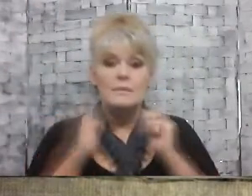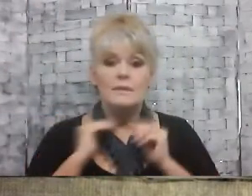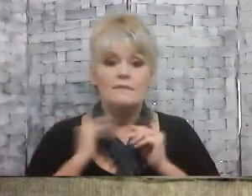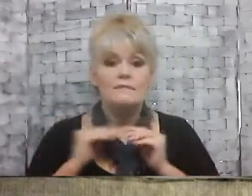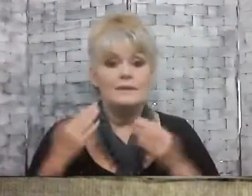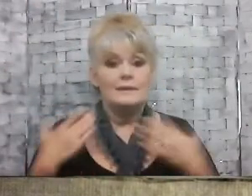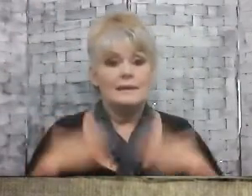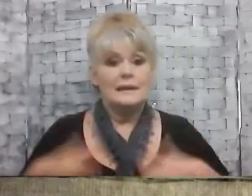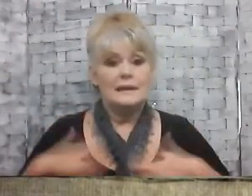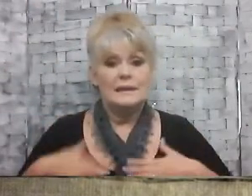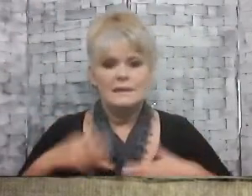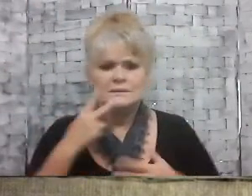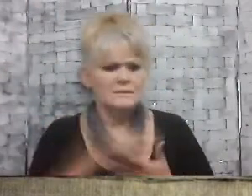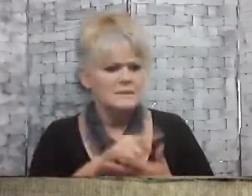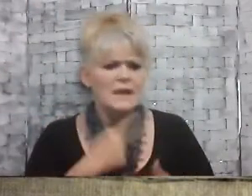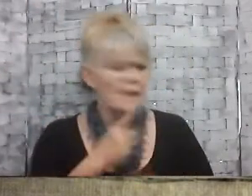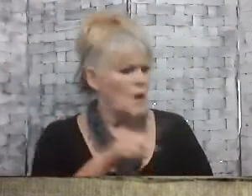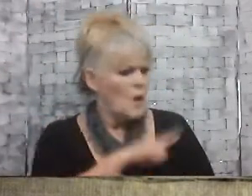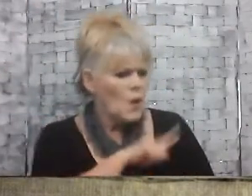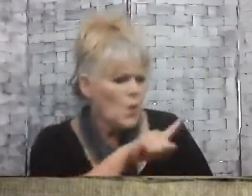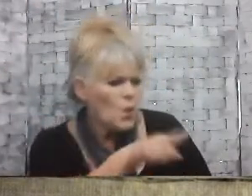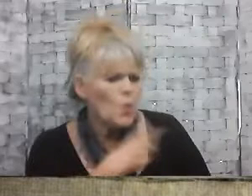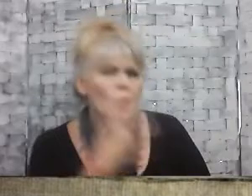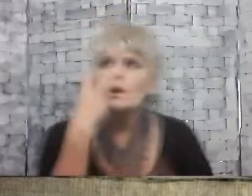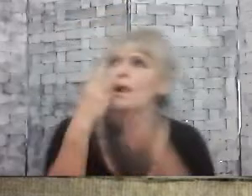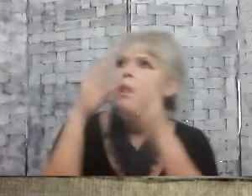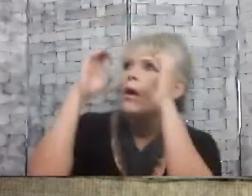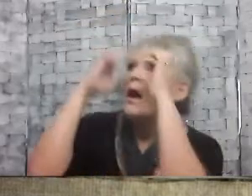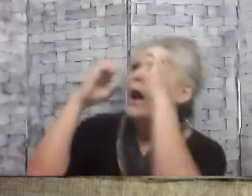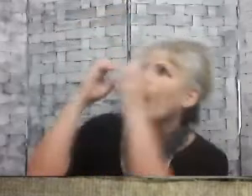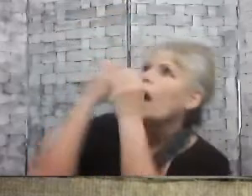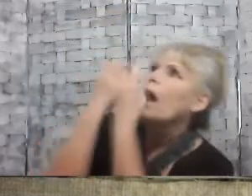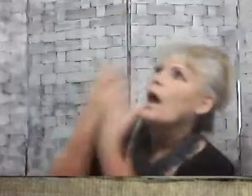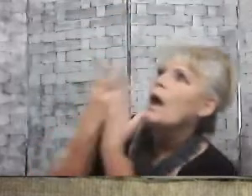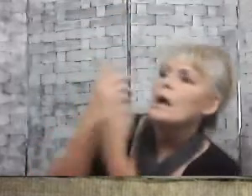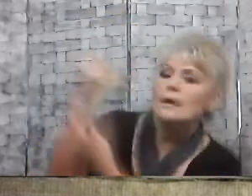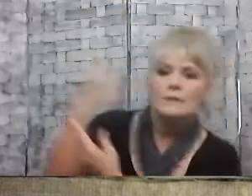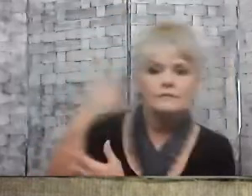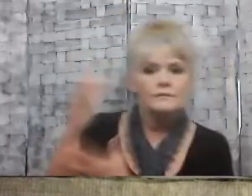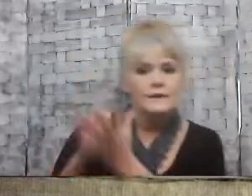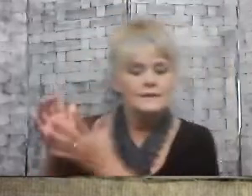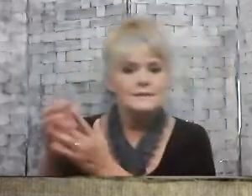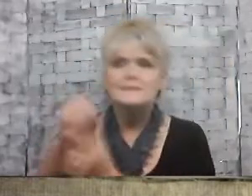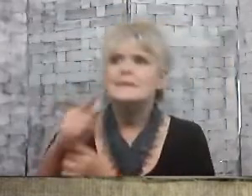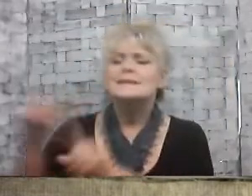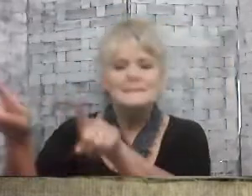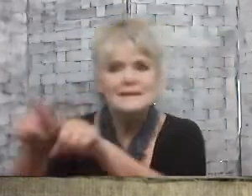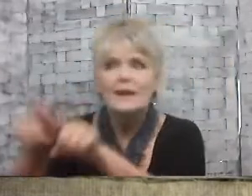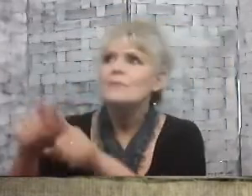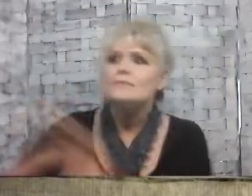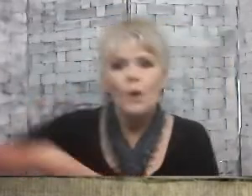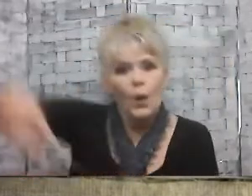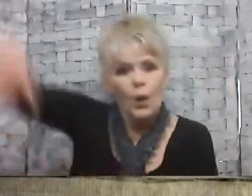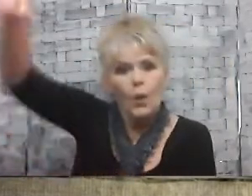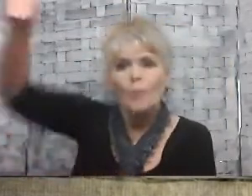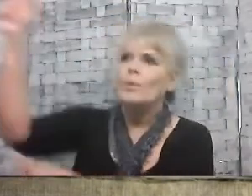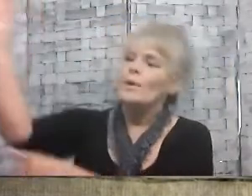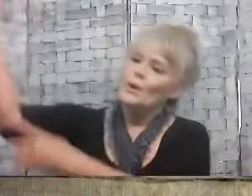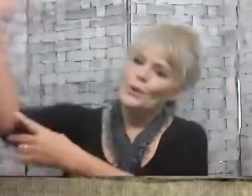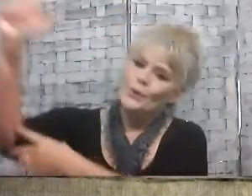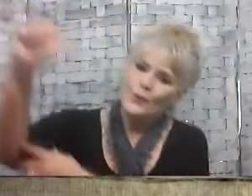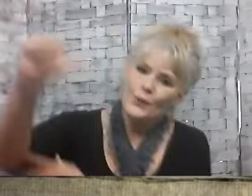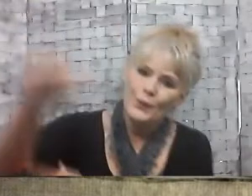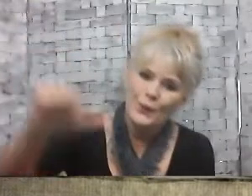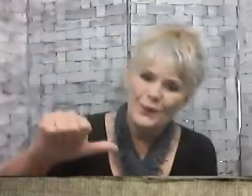waarom staar julle so na die hemel? Hierdie Jesus, wat voor julle in die hemel ingeneem is, sal net